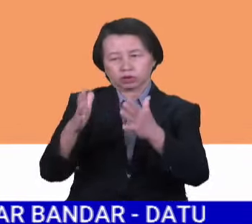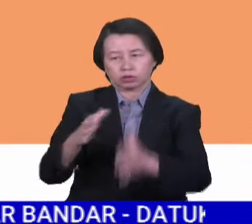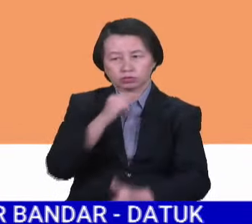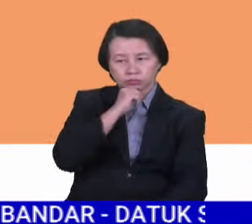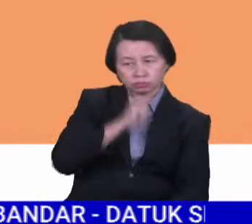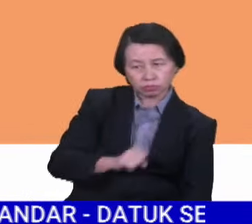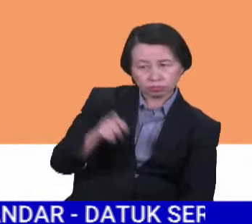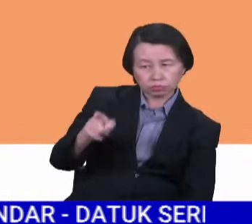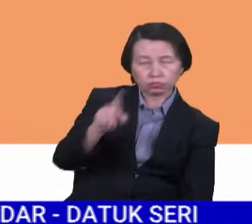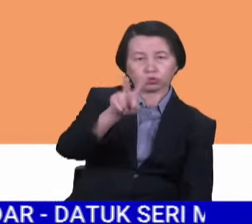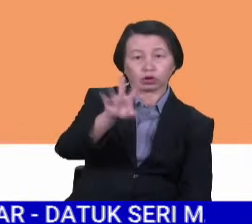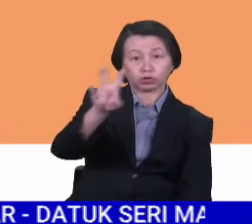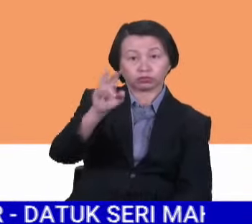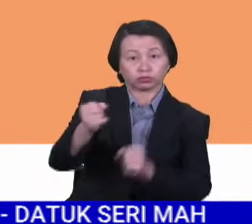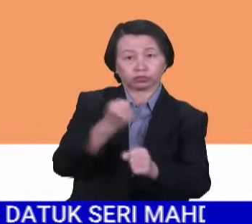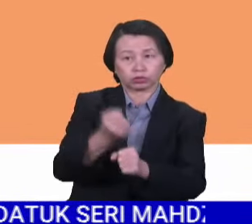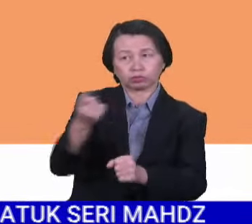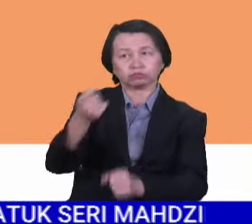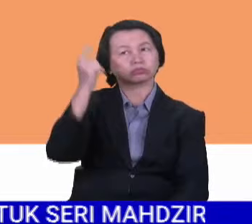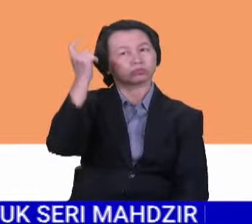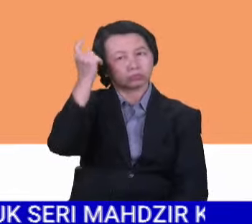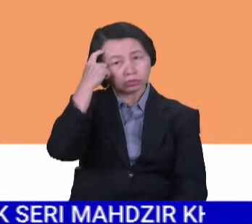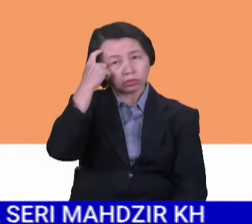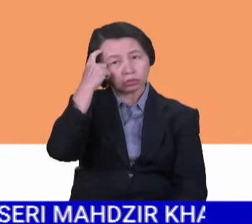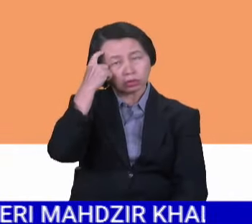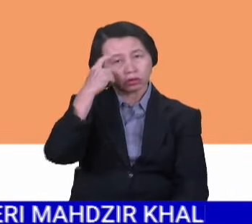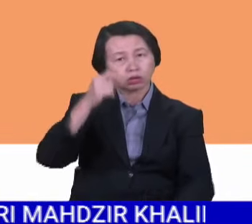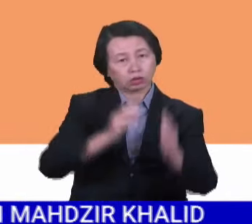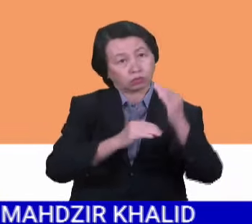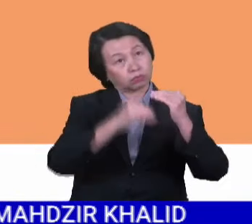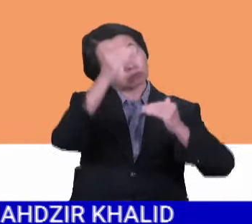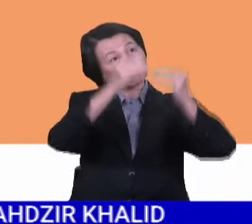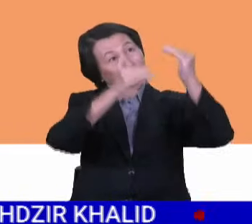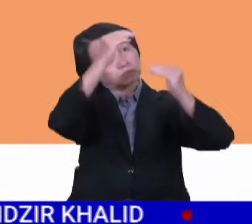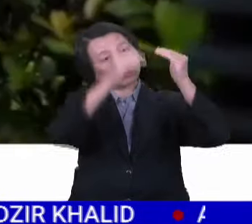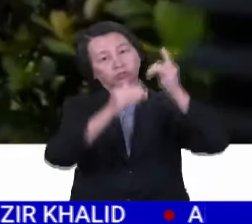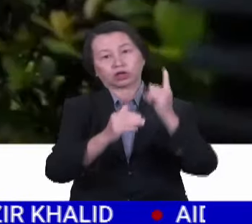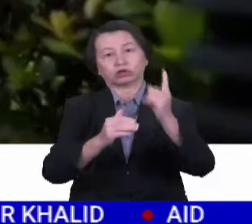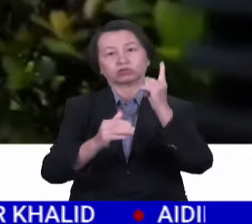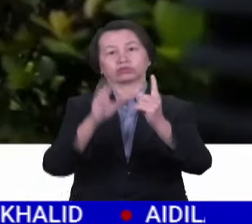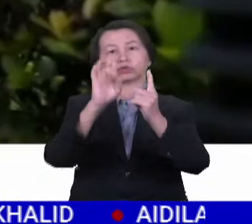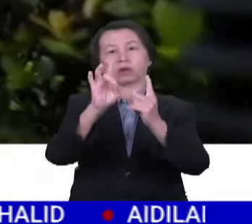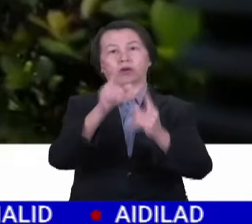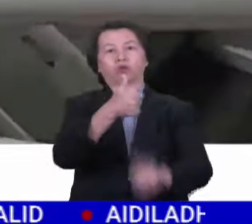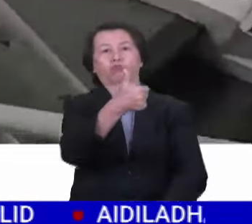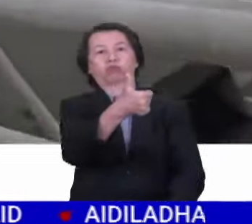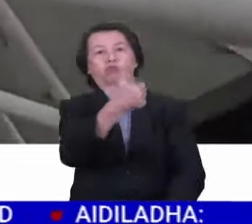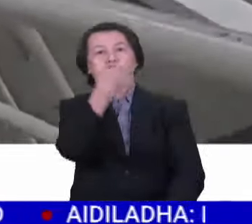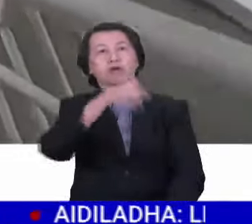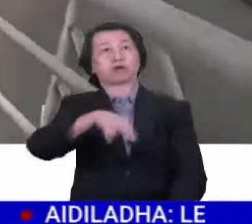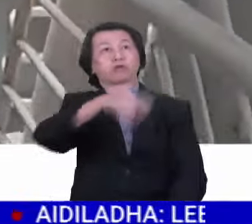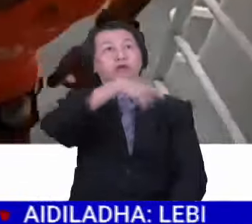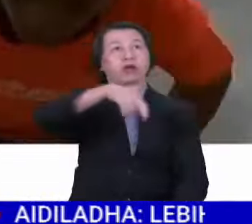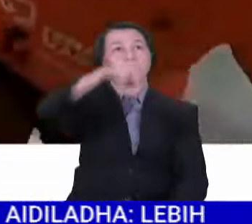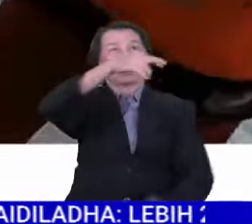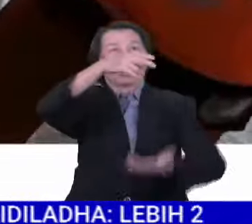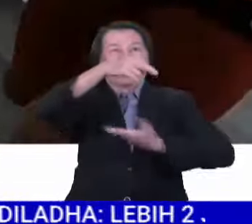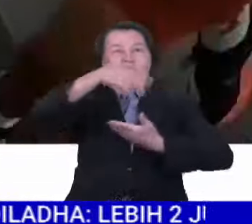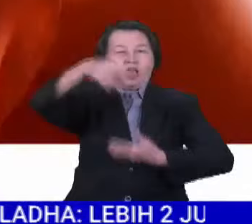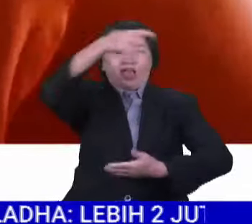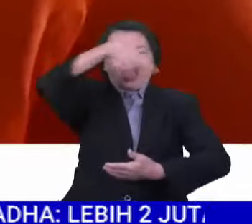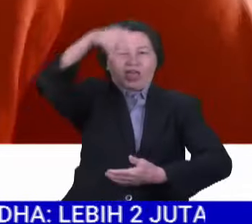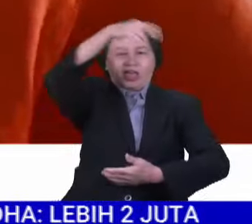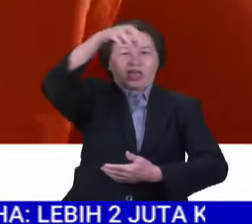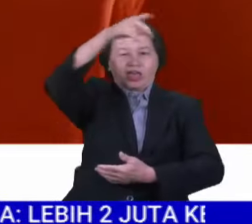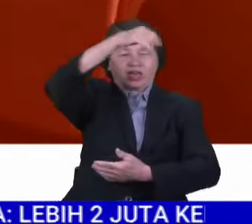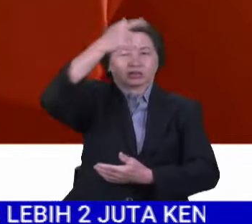berusia 27 tahun itu juga berpendapat menara 118 adalah venue terbaik untuk menghancurkan acara